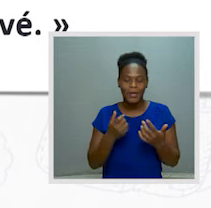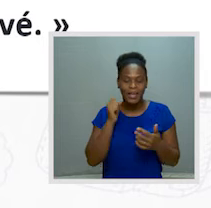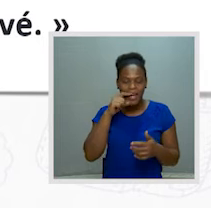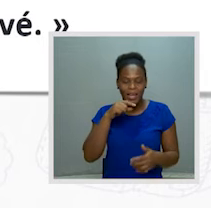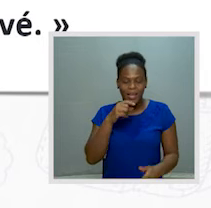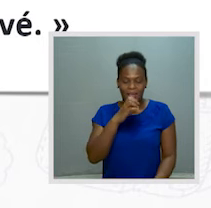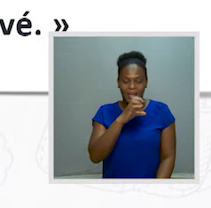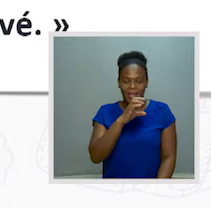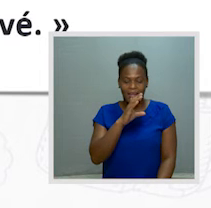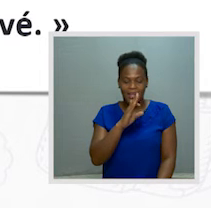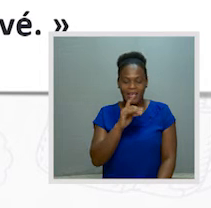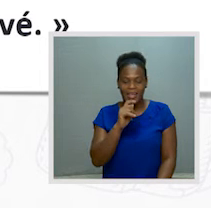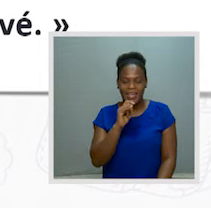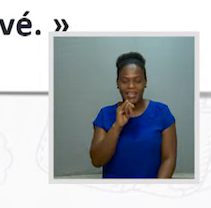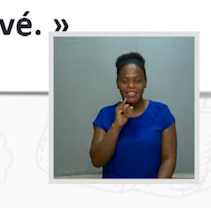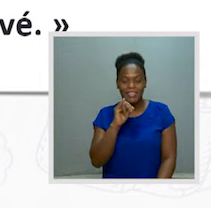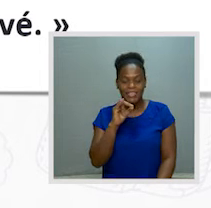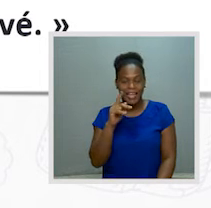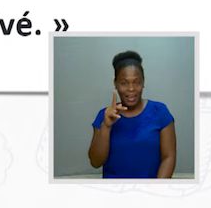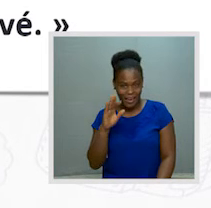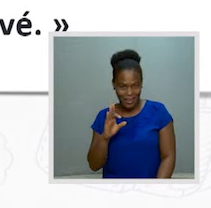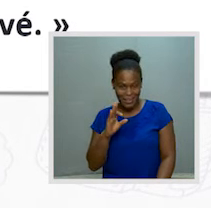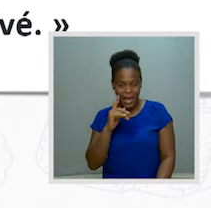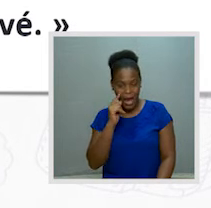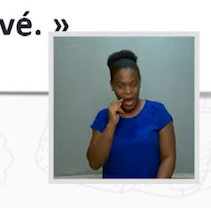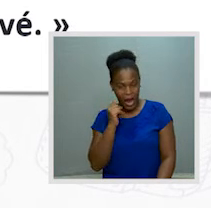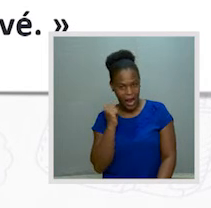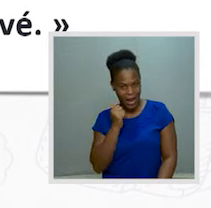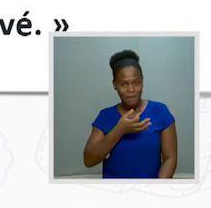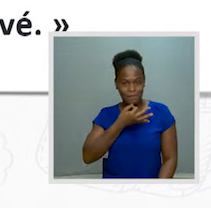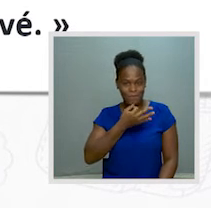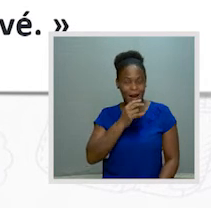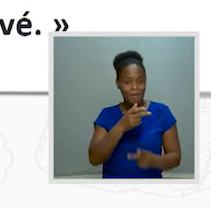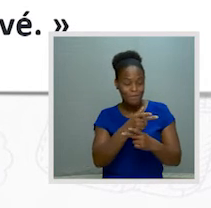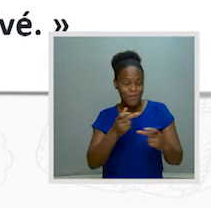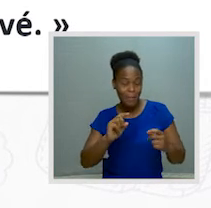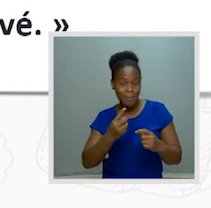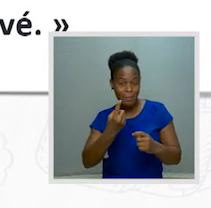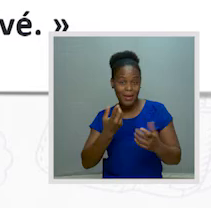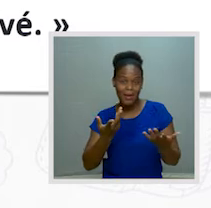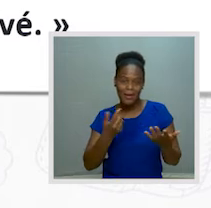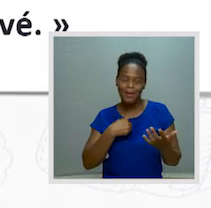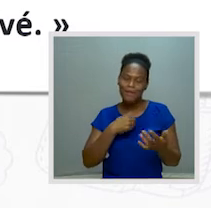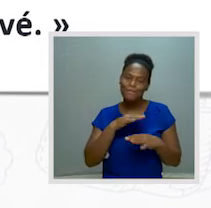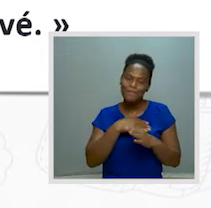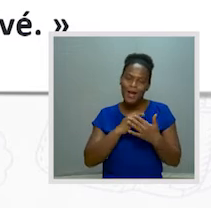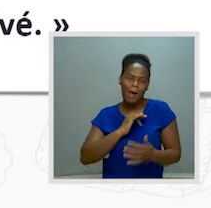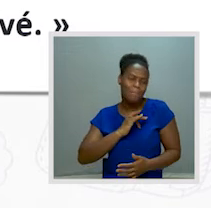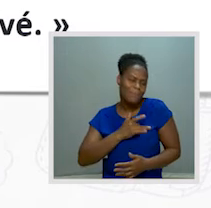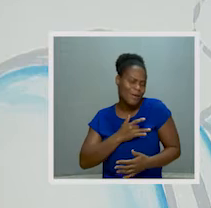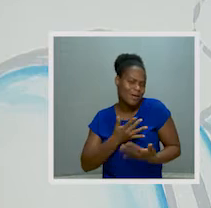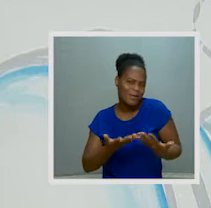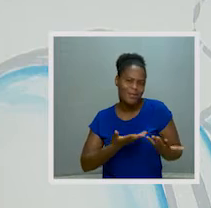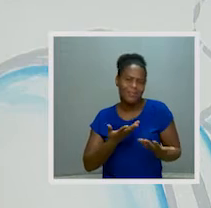Cheikh Salah. Donc, c'est lui qui prononce, bien sûr, la première phrase. Je le fais avec